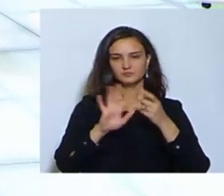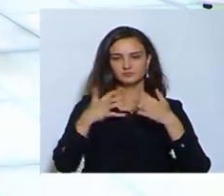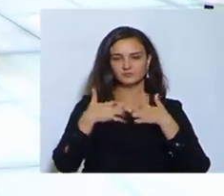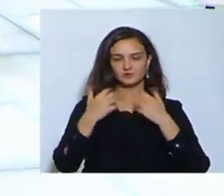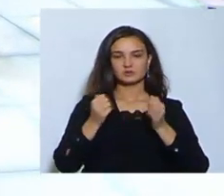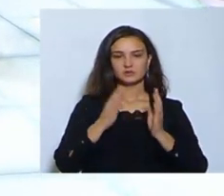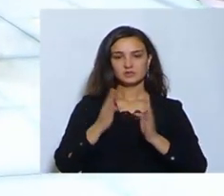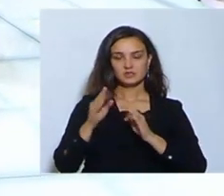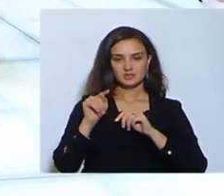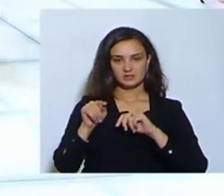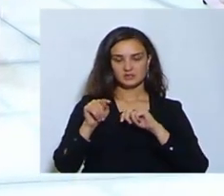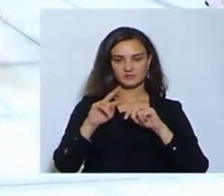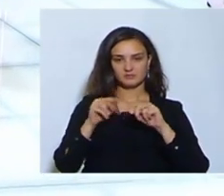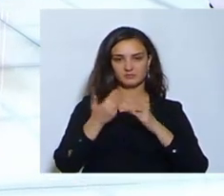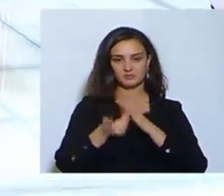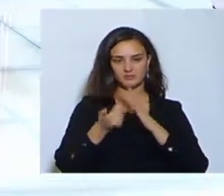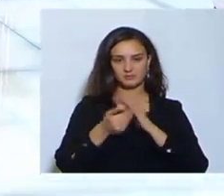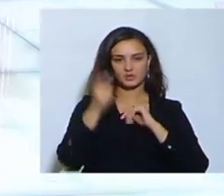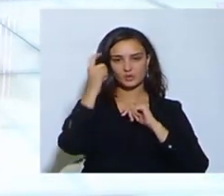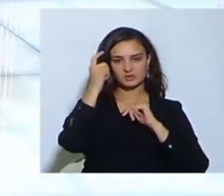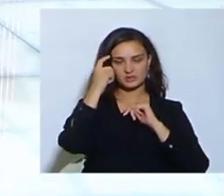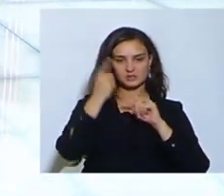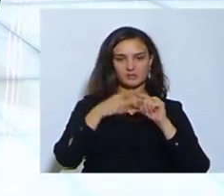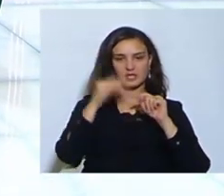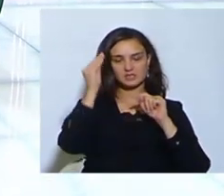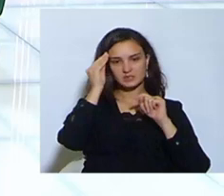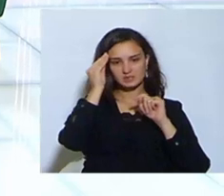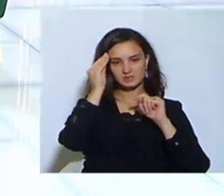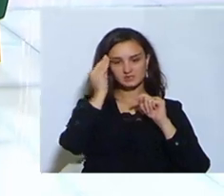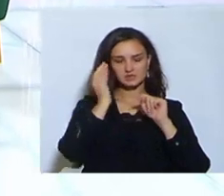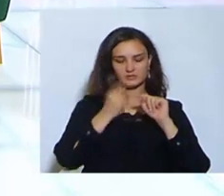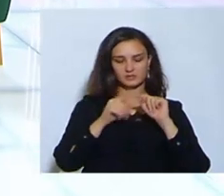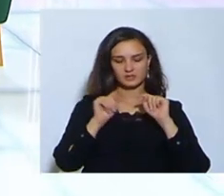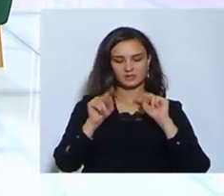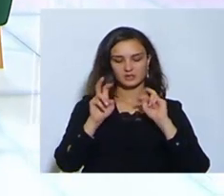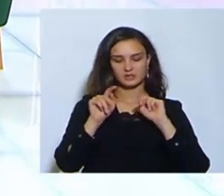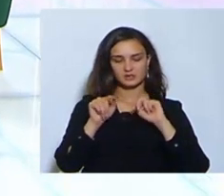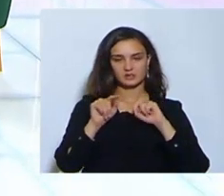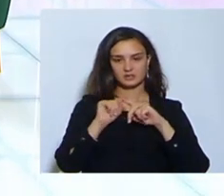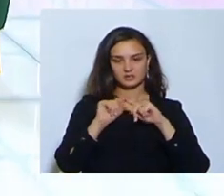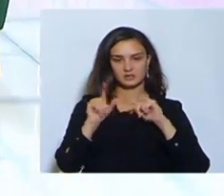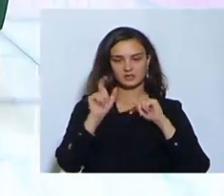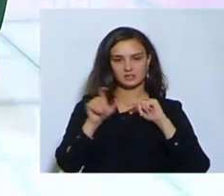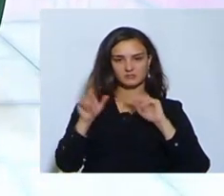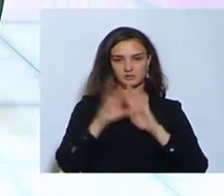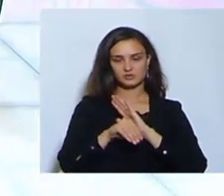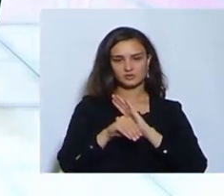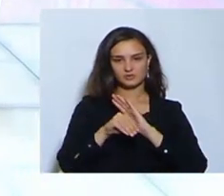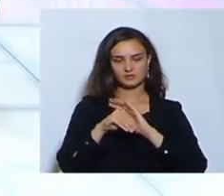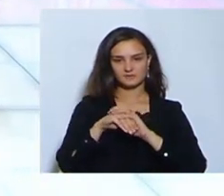არაჯანსაღი ქცევები, ჩვევები, კოგნიციები, ანუ აზრები, რომელებიც იწვევს ადამიანში